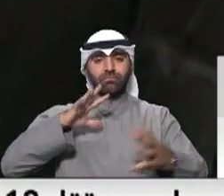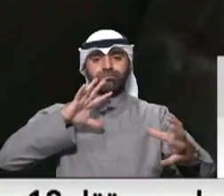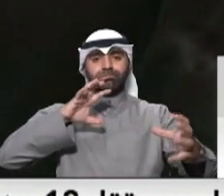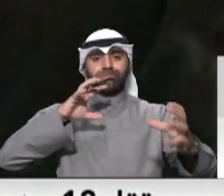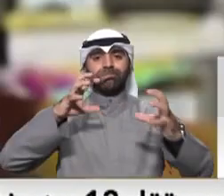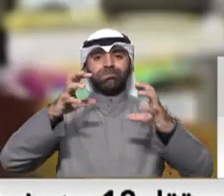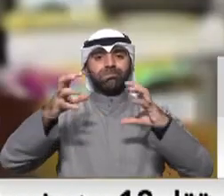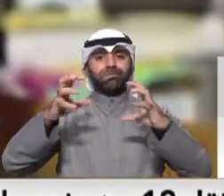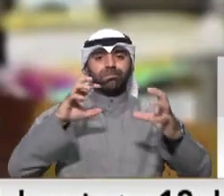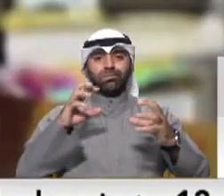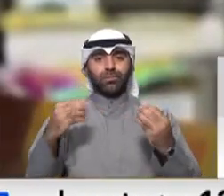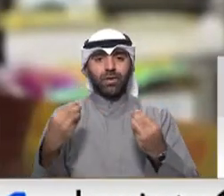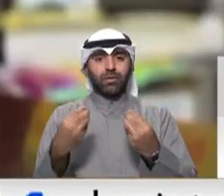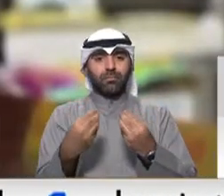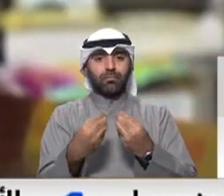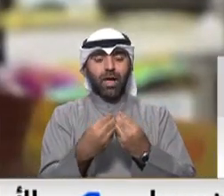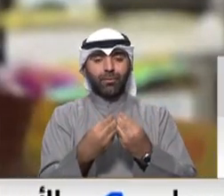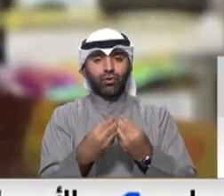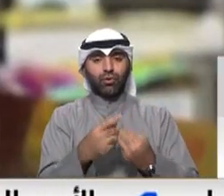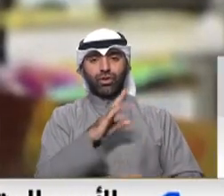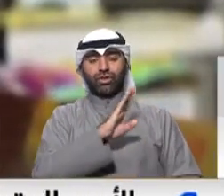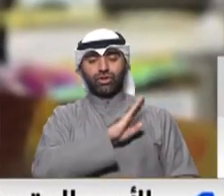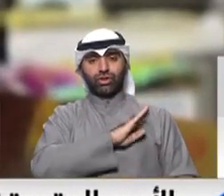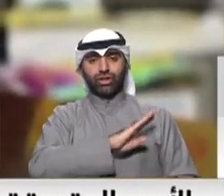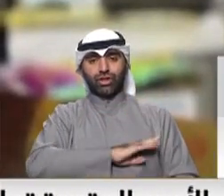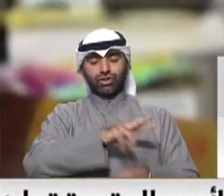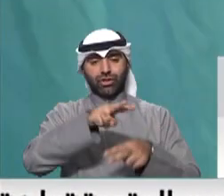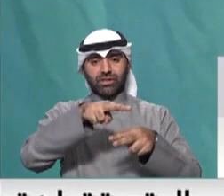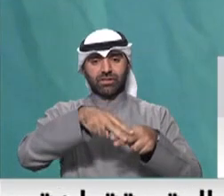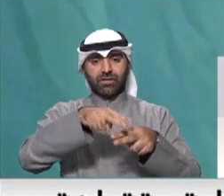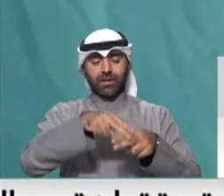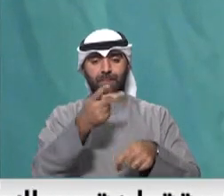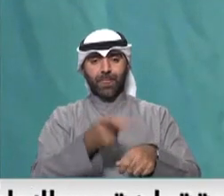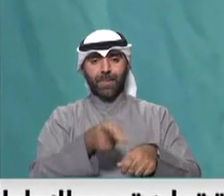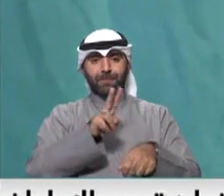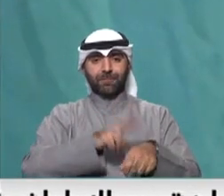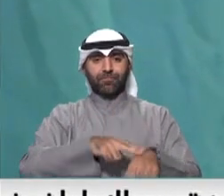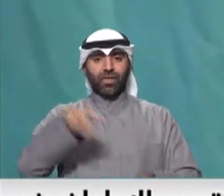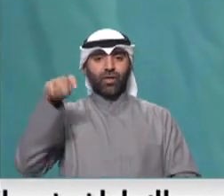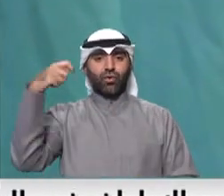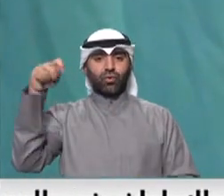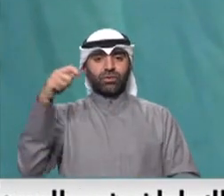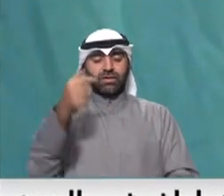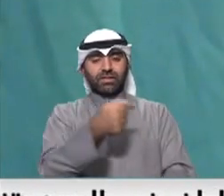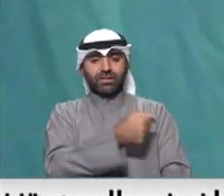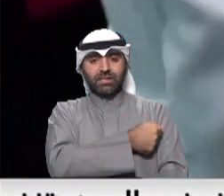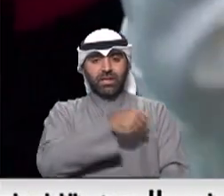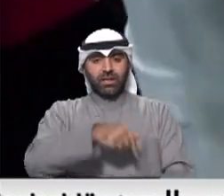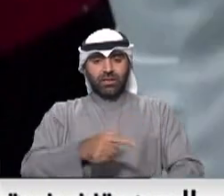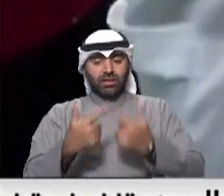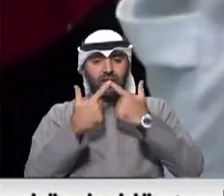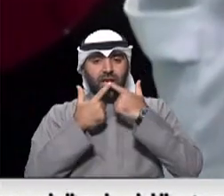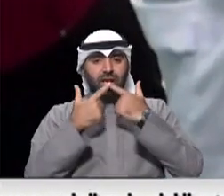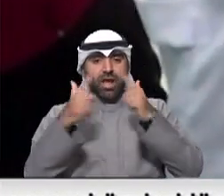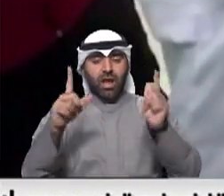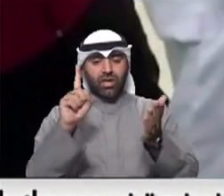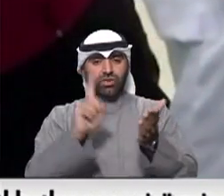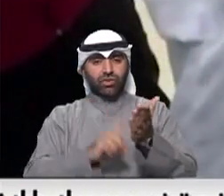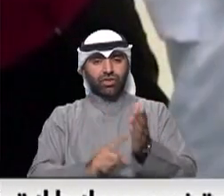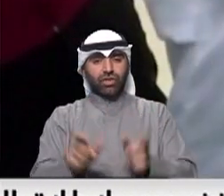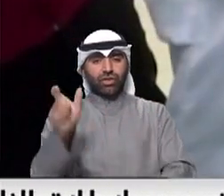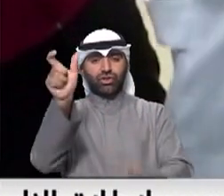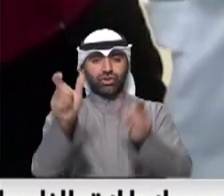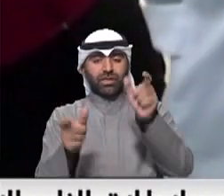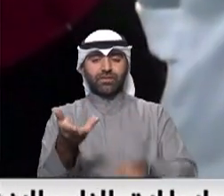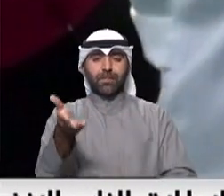العشرات وزاره الصحه الفلسطينيه اشارت الى ارتفاع حصيله العدوان الاسرائيلي على القطاع الى اكثر من 20